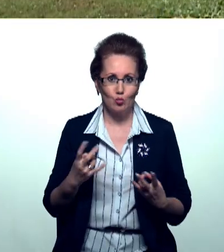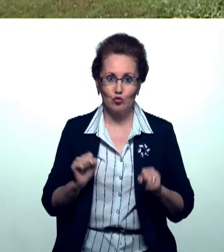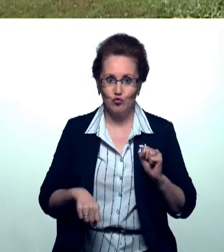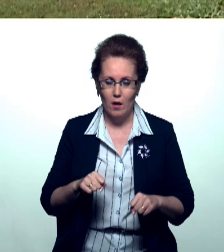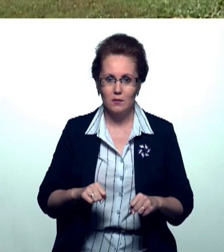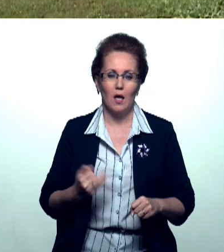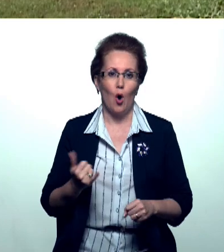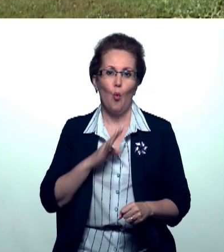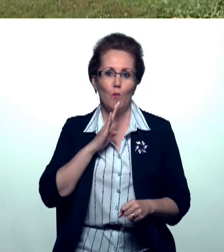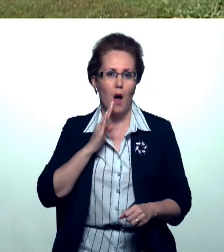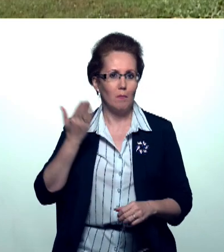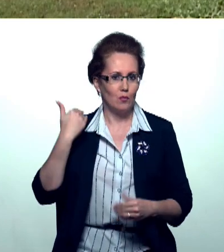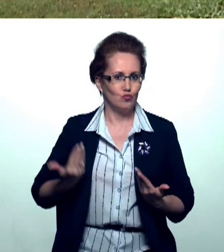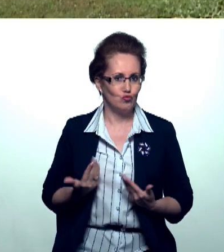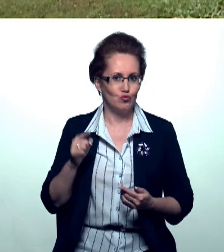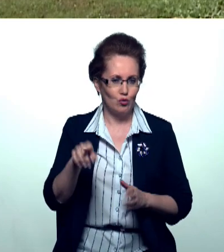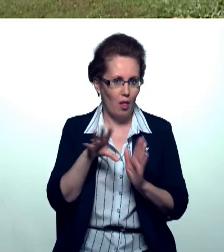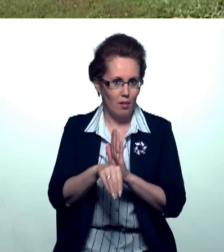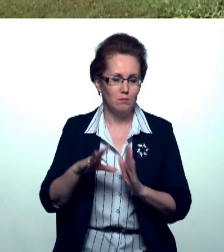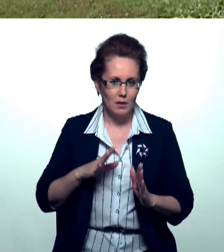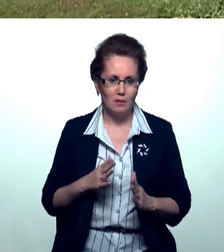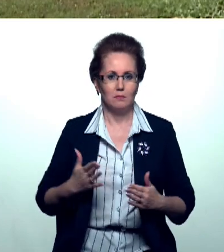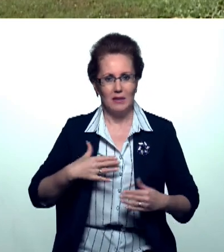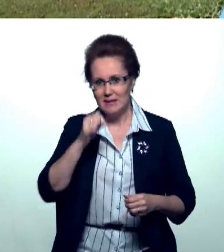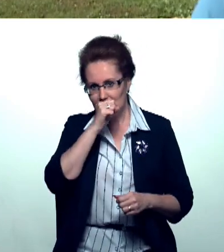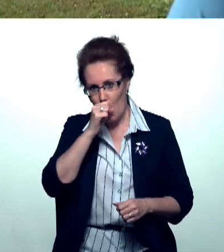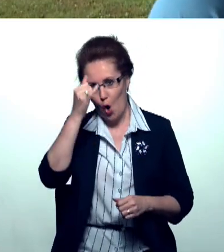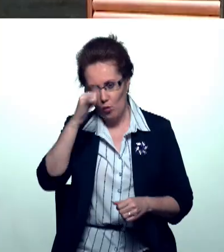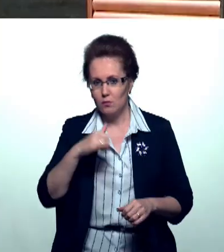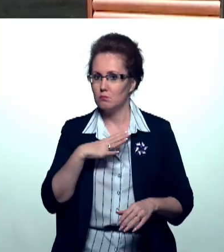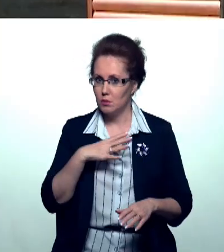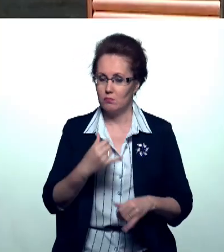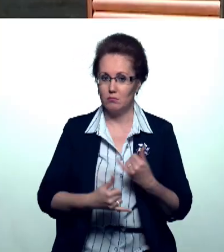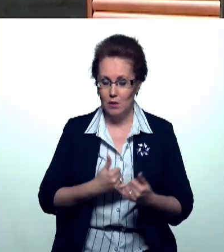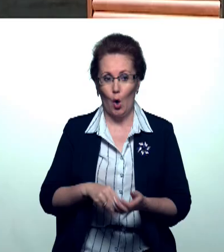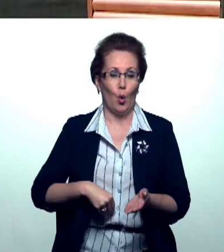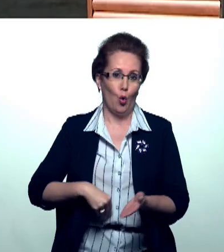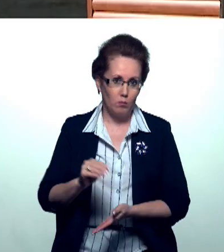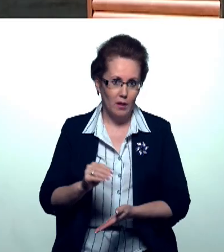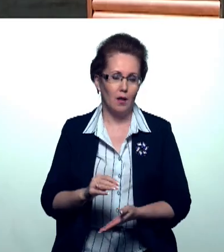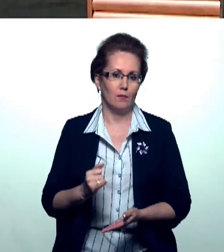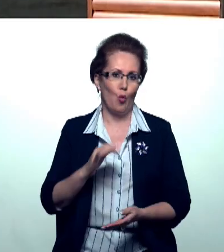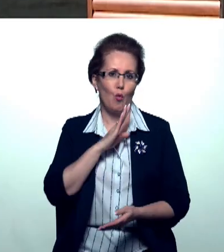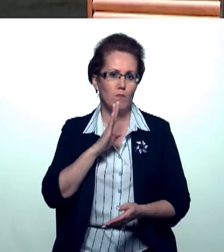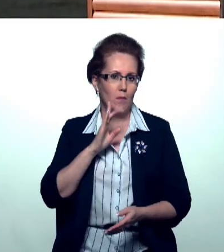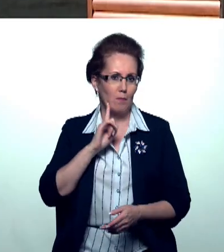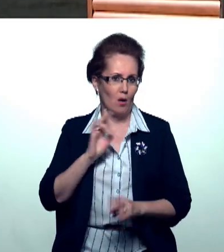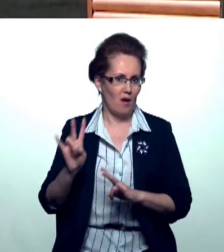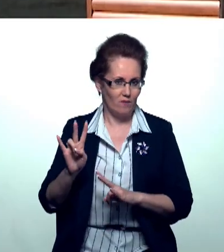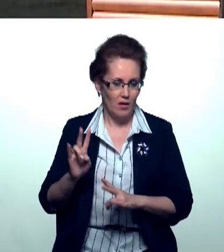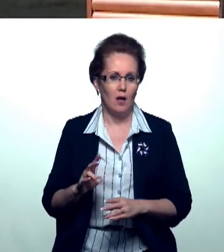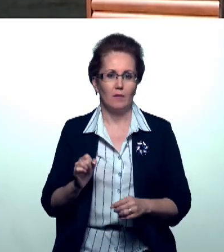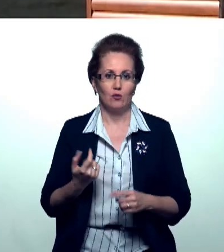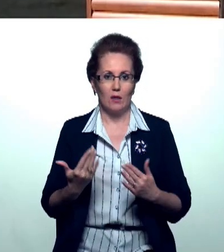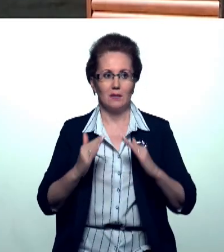Когда у мамы еще жил, скотину держали. Тут думаю, что, может, тоже справимся, скотину. Купили скотину, мамы пока держим. Сейчас